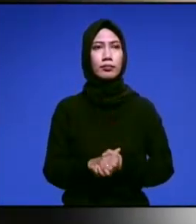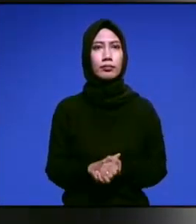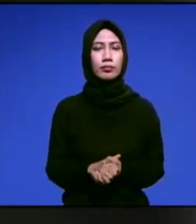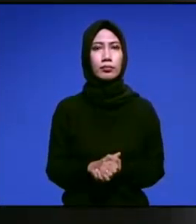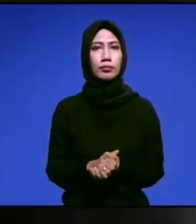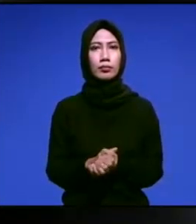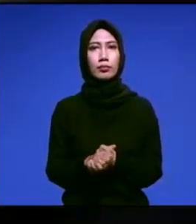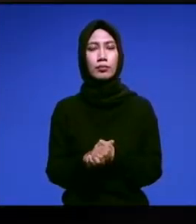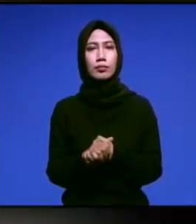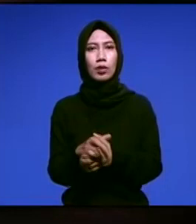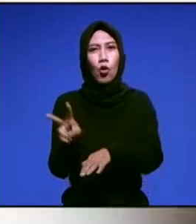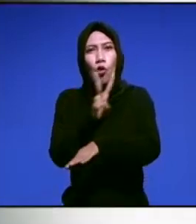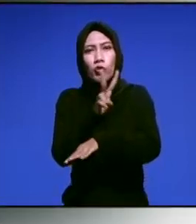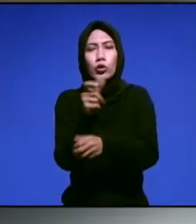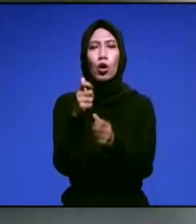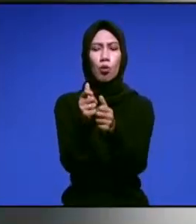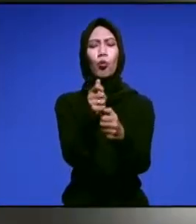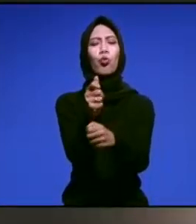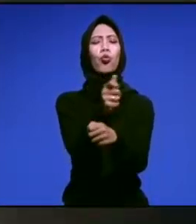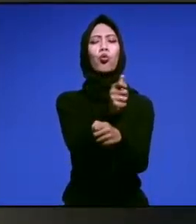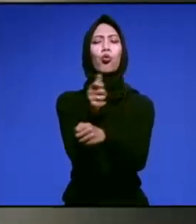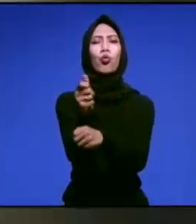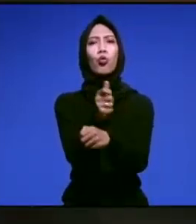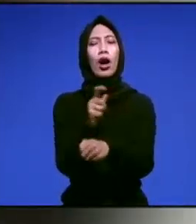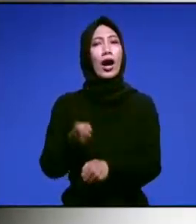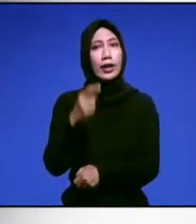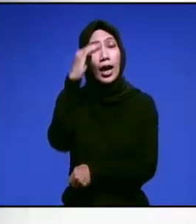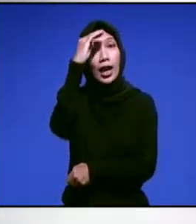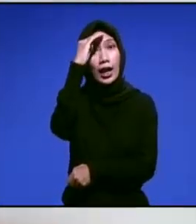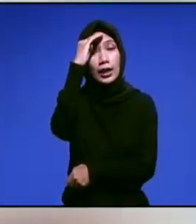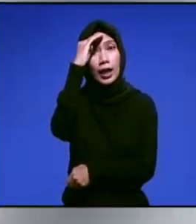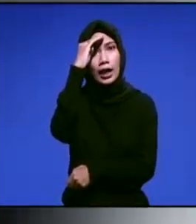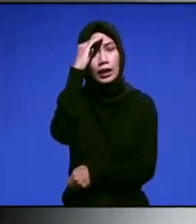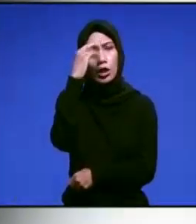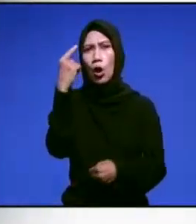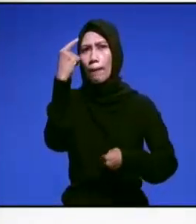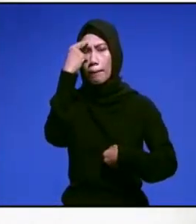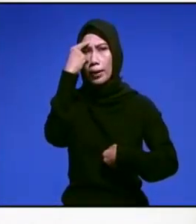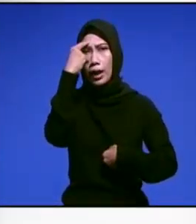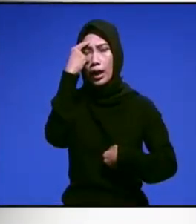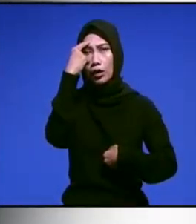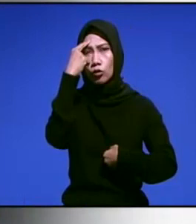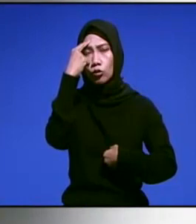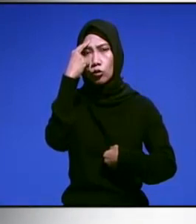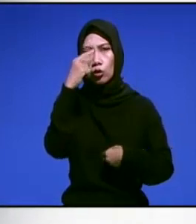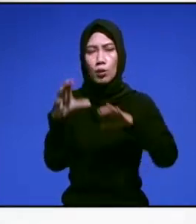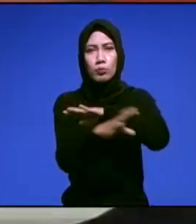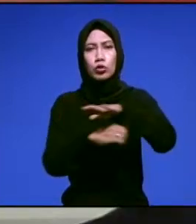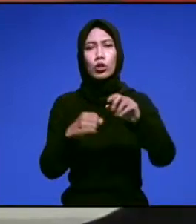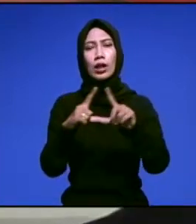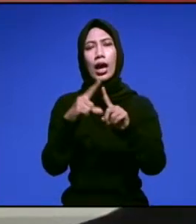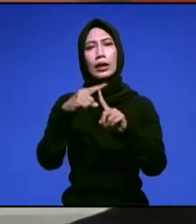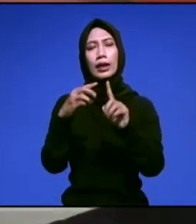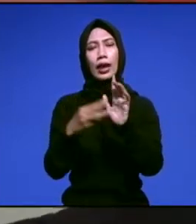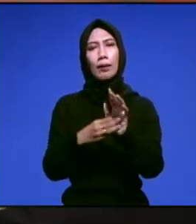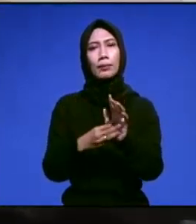Kamera warga merekam keramaian yang terjadi saat warga menangkap seorang pelaku ganjal ATM di Pasar Kemis, Kabupaten Tangerang pagi